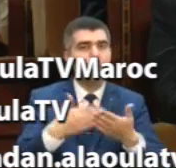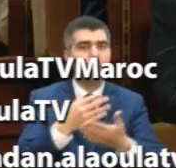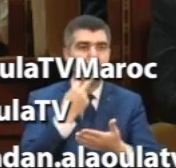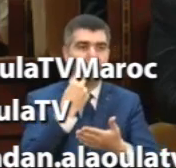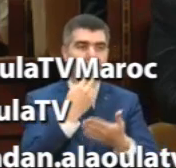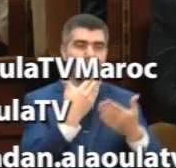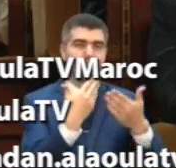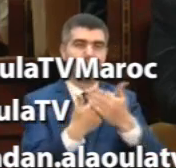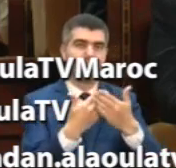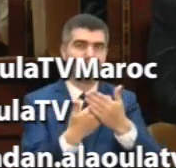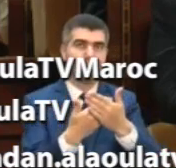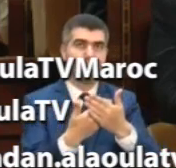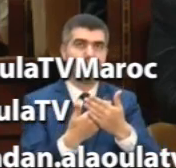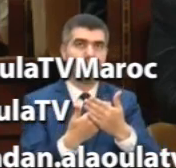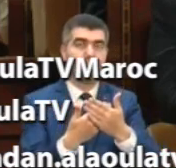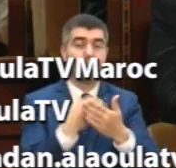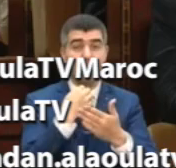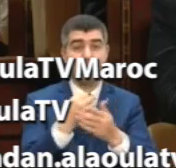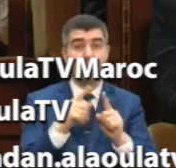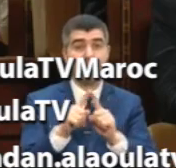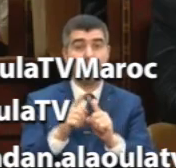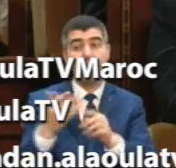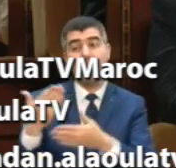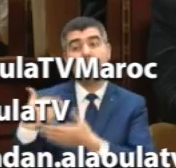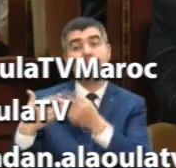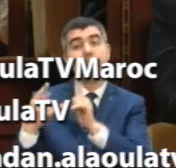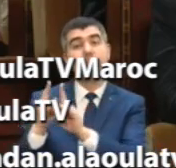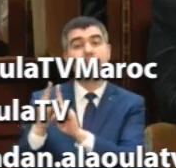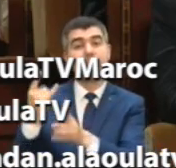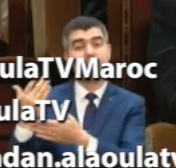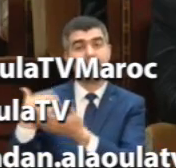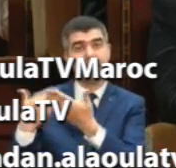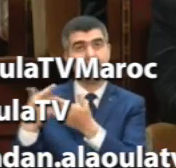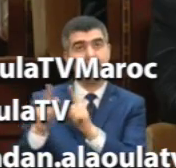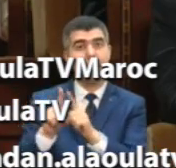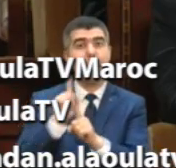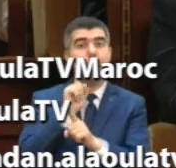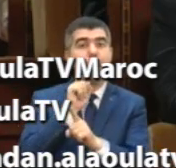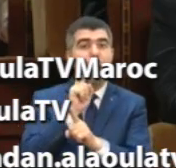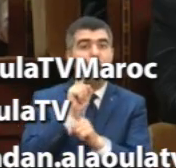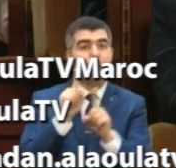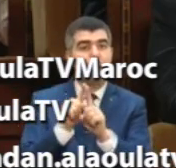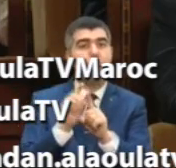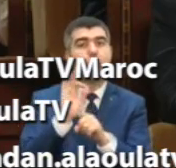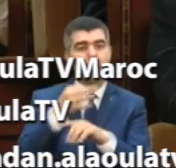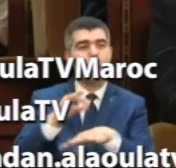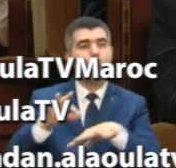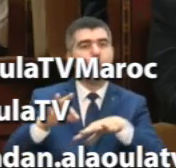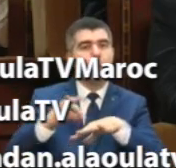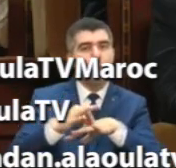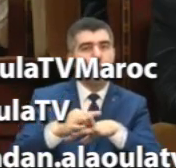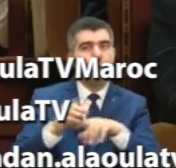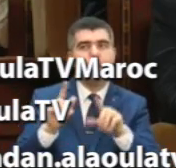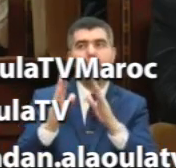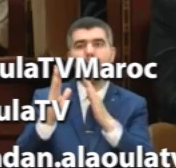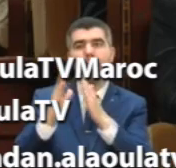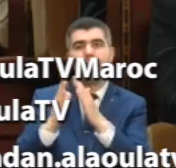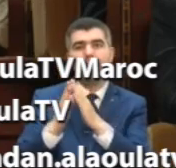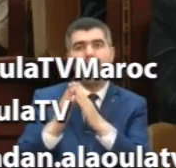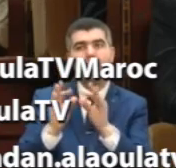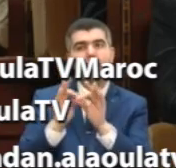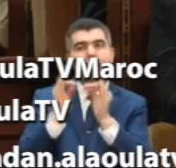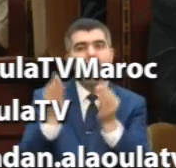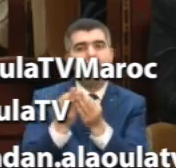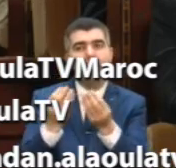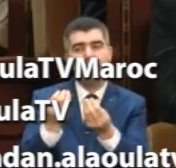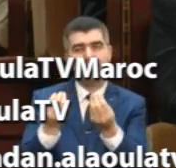راه السيدة الوزيرة في الوقت ديالكم يمكن كانت المرأة كتقبل تزوج وتسكن مع الدار ديال راجلها، اليوم هذا